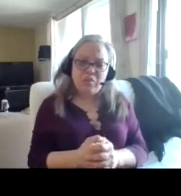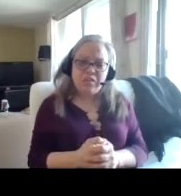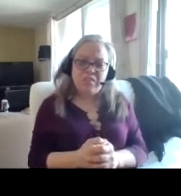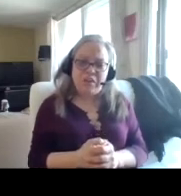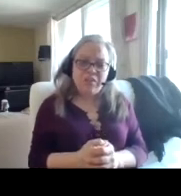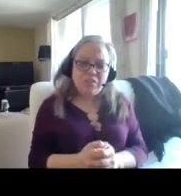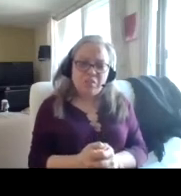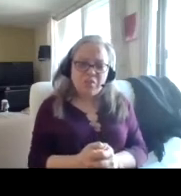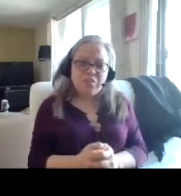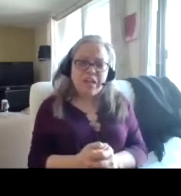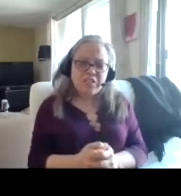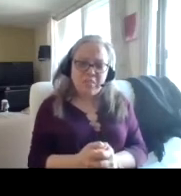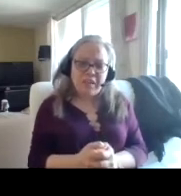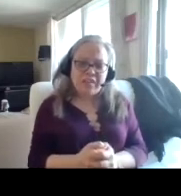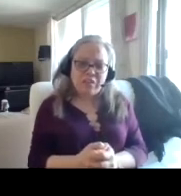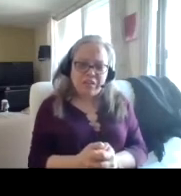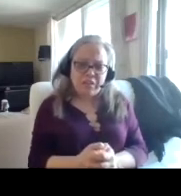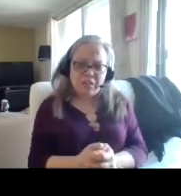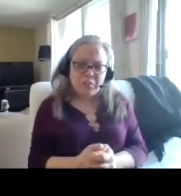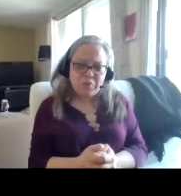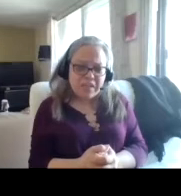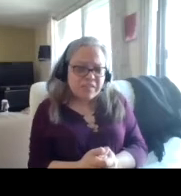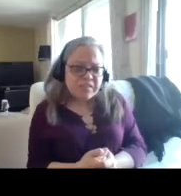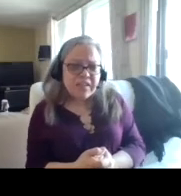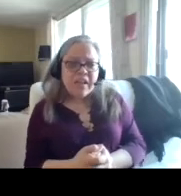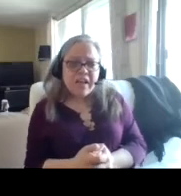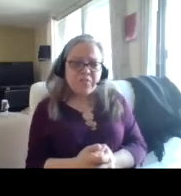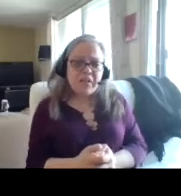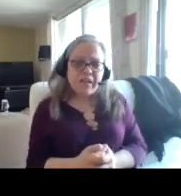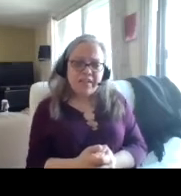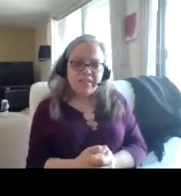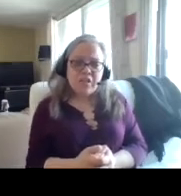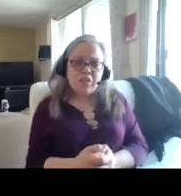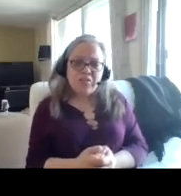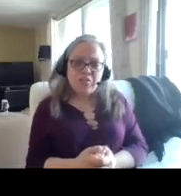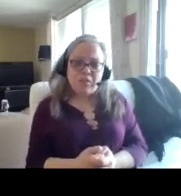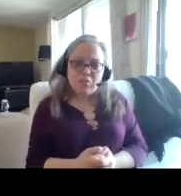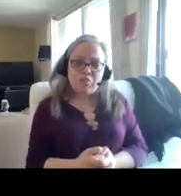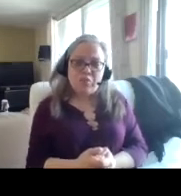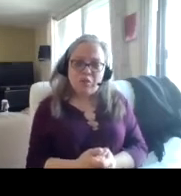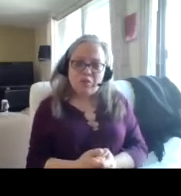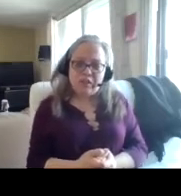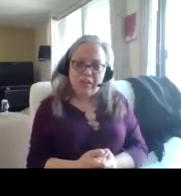Avec toutes les considérations connexes, ceux ayant un diagnostic de trouble mental,